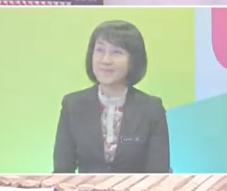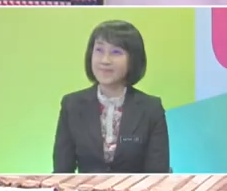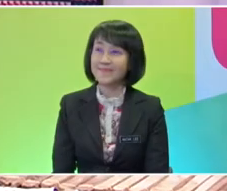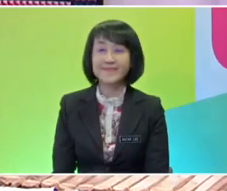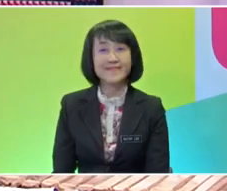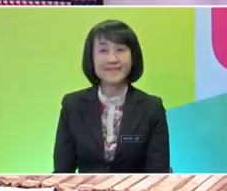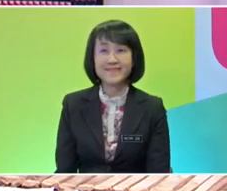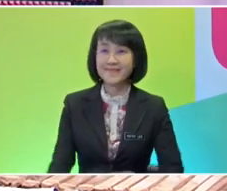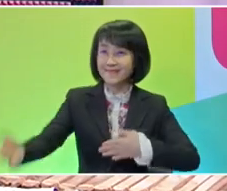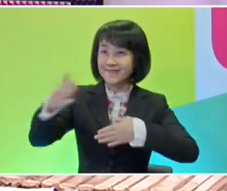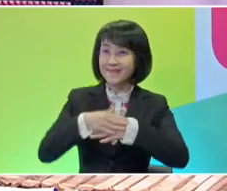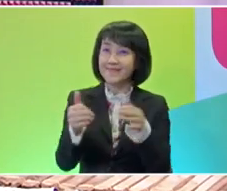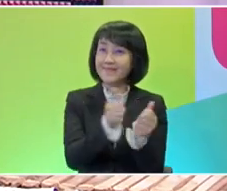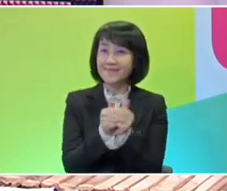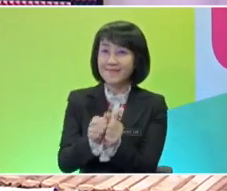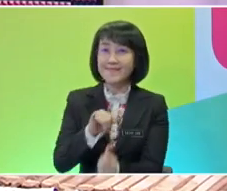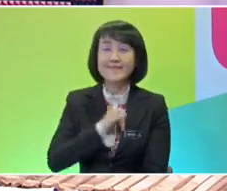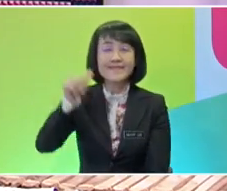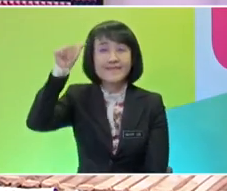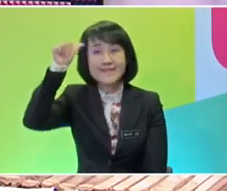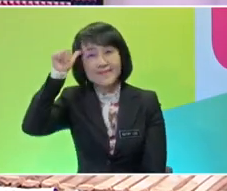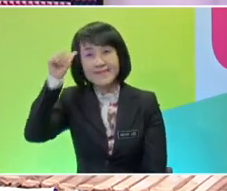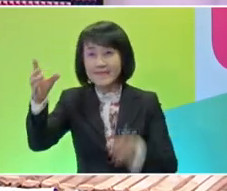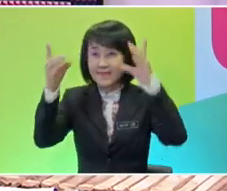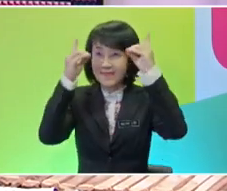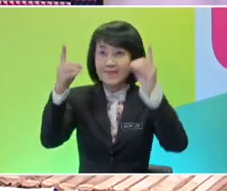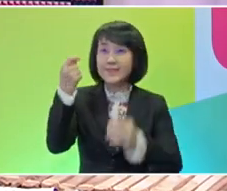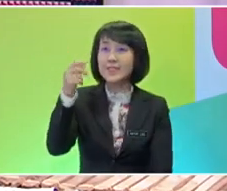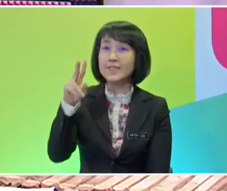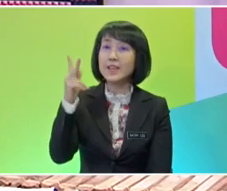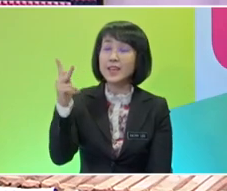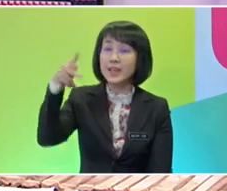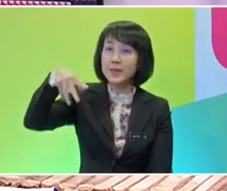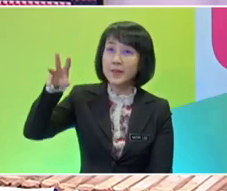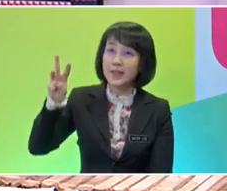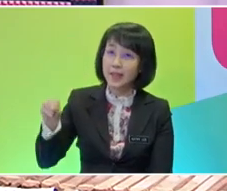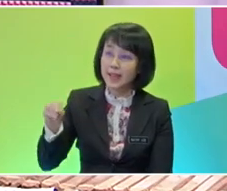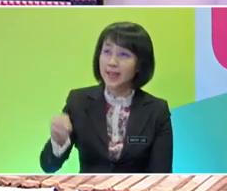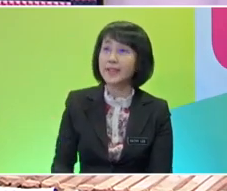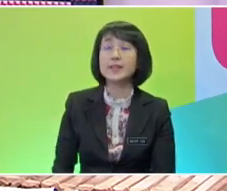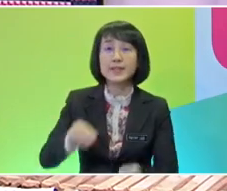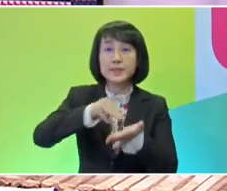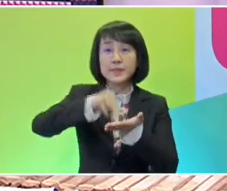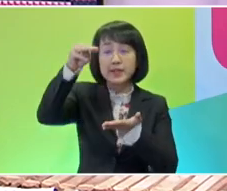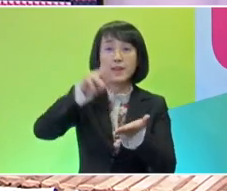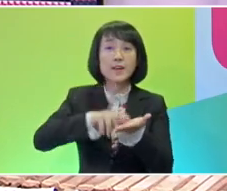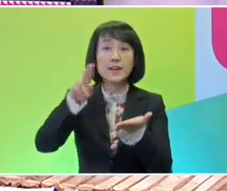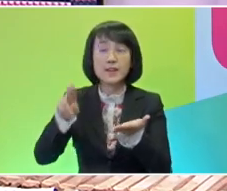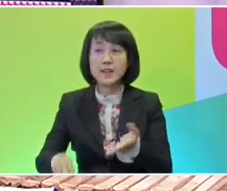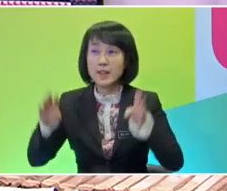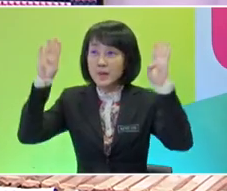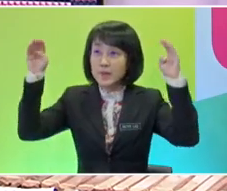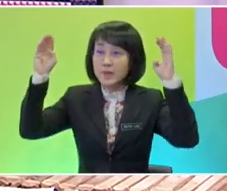banyak kembali bersama saya hari ini dalam slot mendengar rendah dalam mata pelajaran